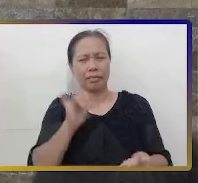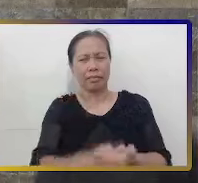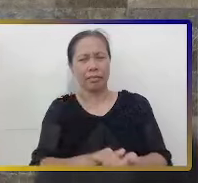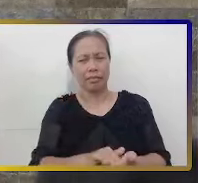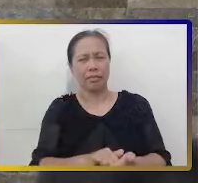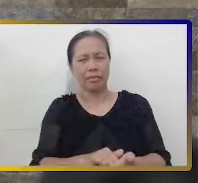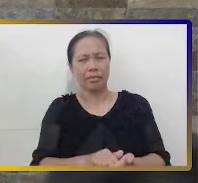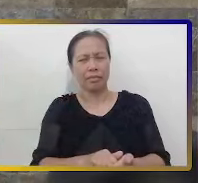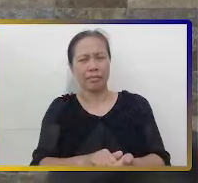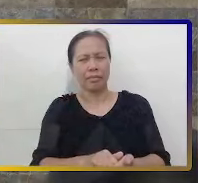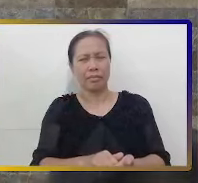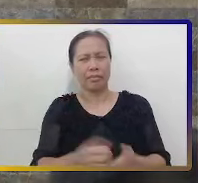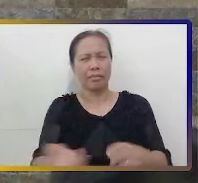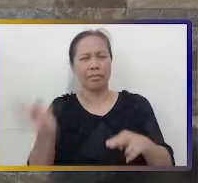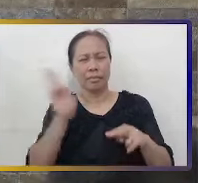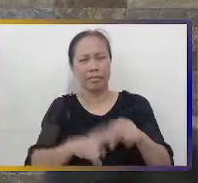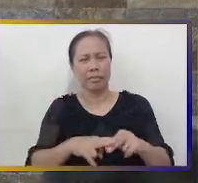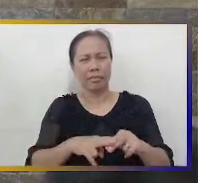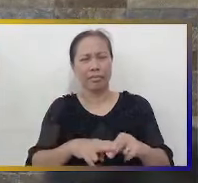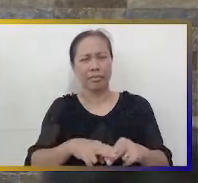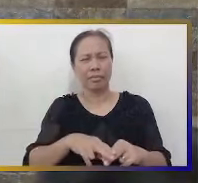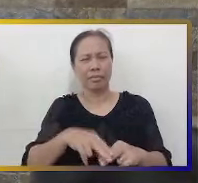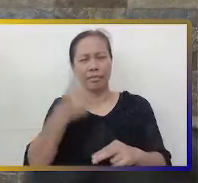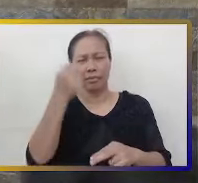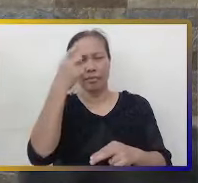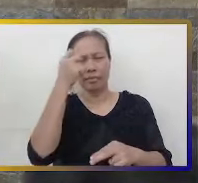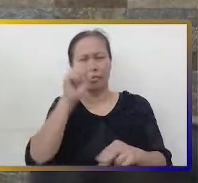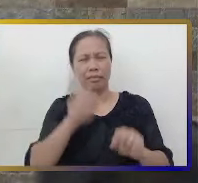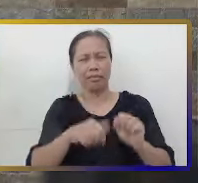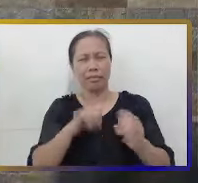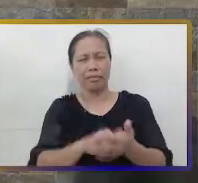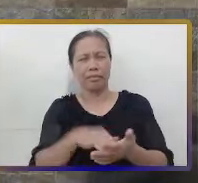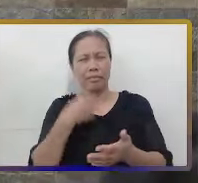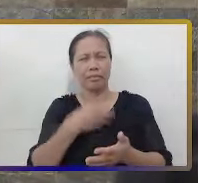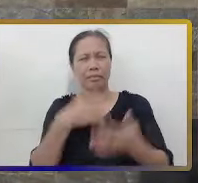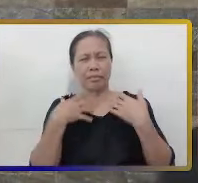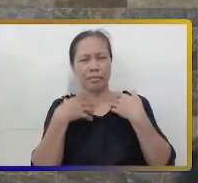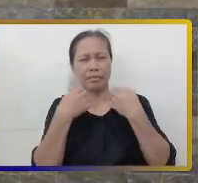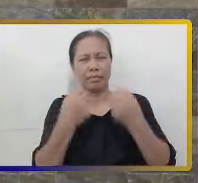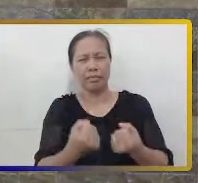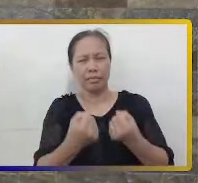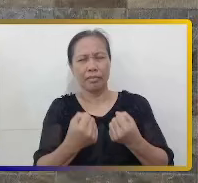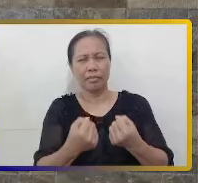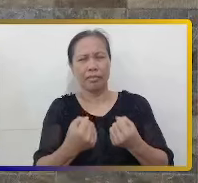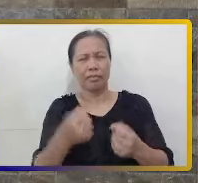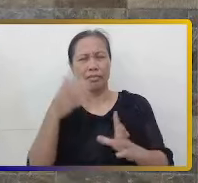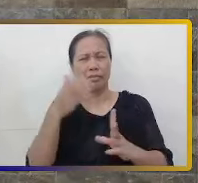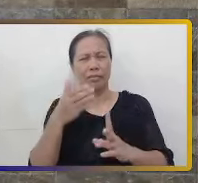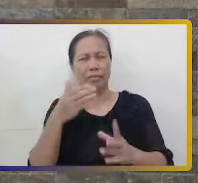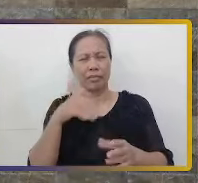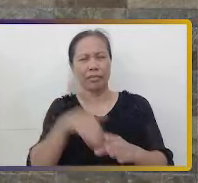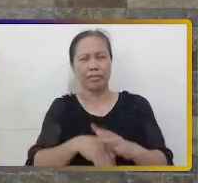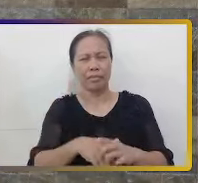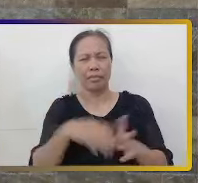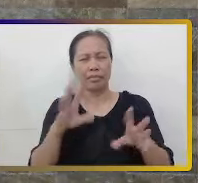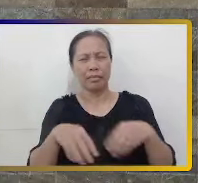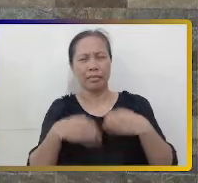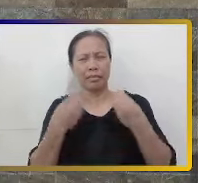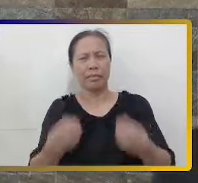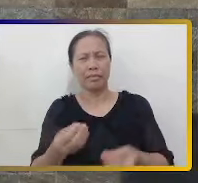ah karagdagang kaalaman sa buhay na upang kami patuloy na tumibay lalong-lalo na po sa larangan ng pagbibigay